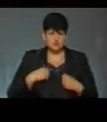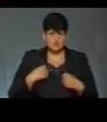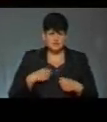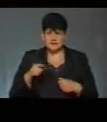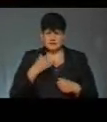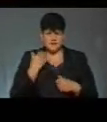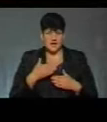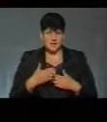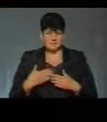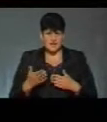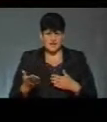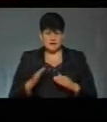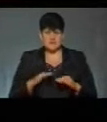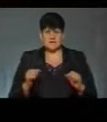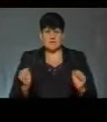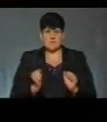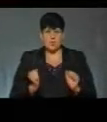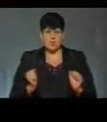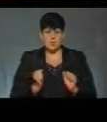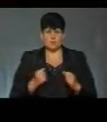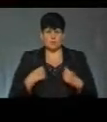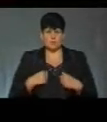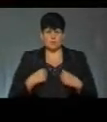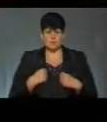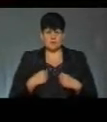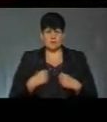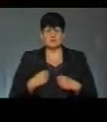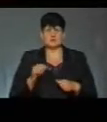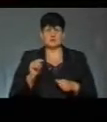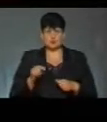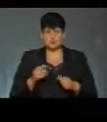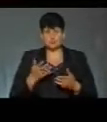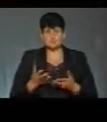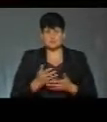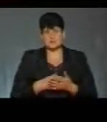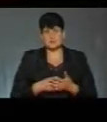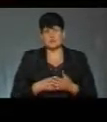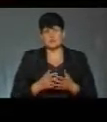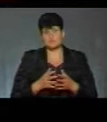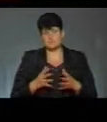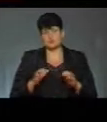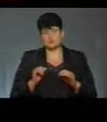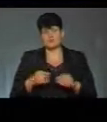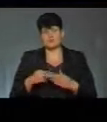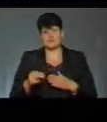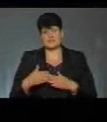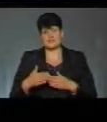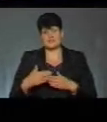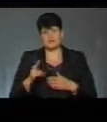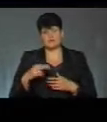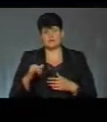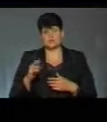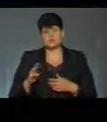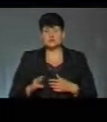немає дверей, і дітям холодно купатися, митися, тому якщо зберемо більше, то зможемо ще купити двері до душу.